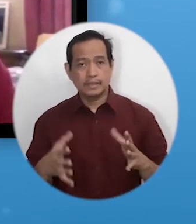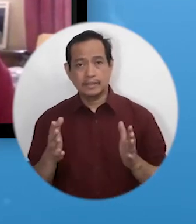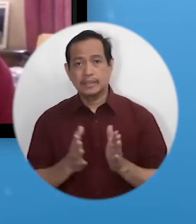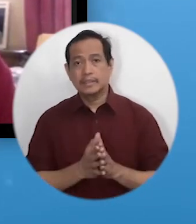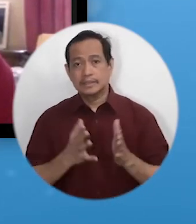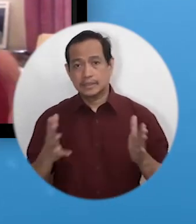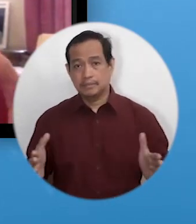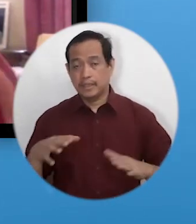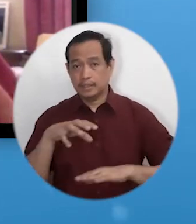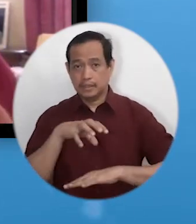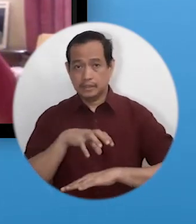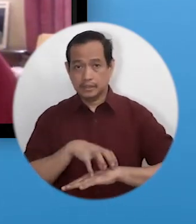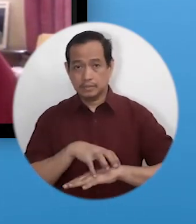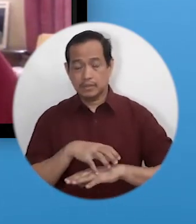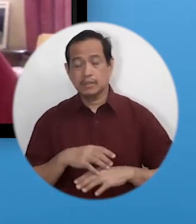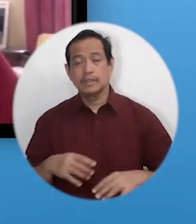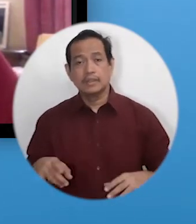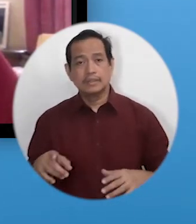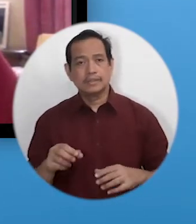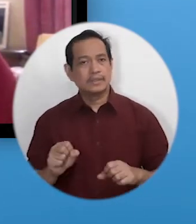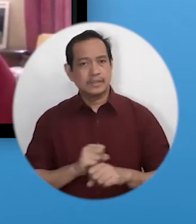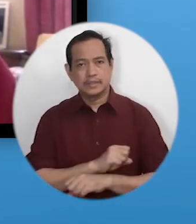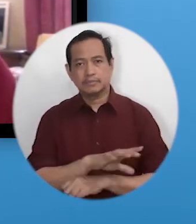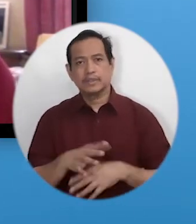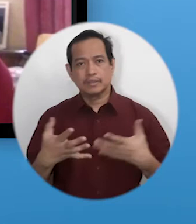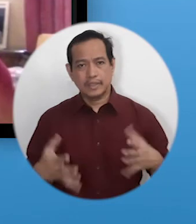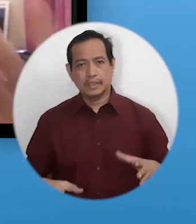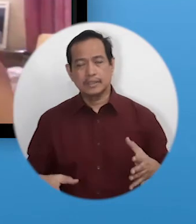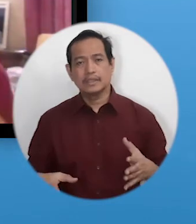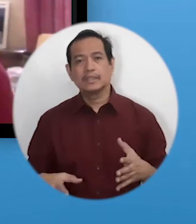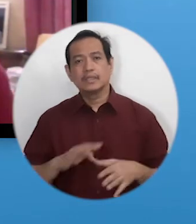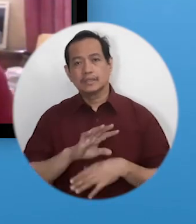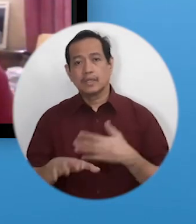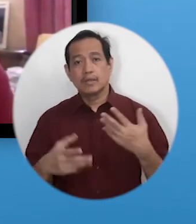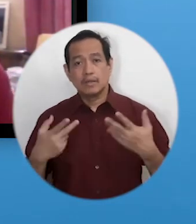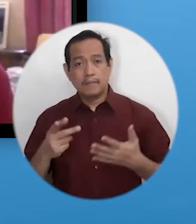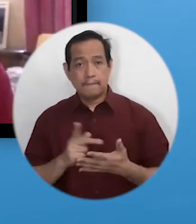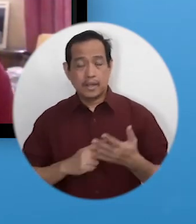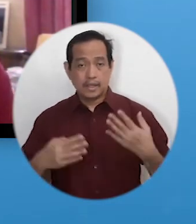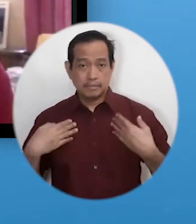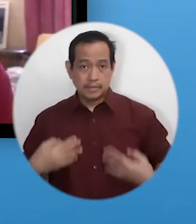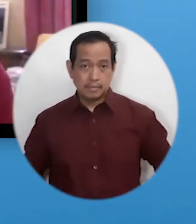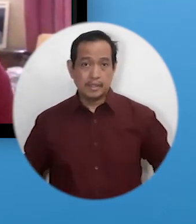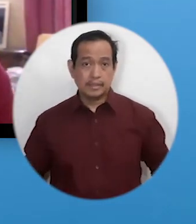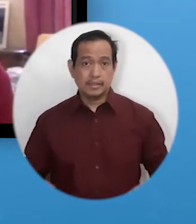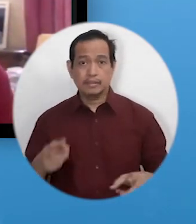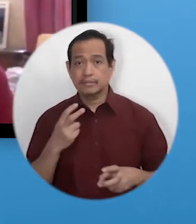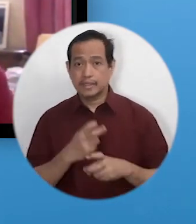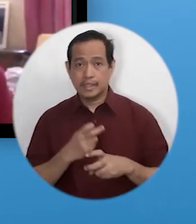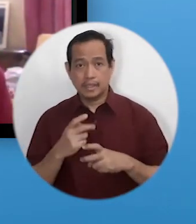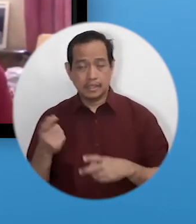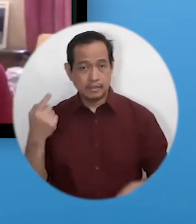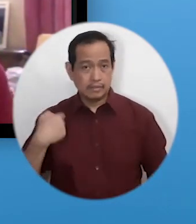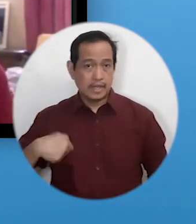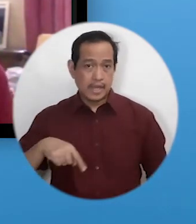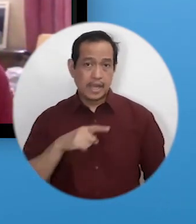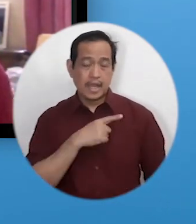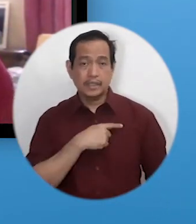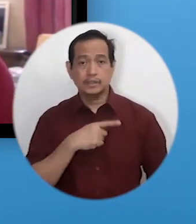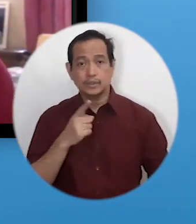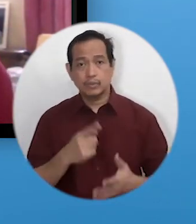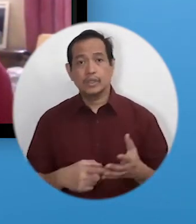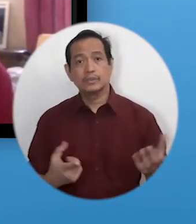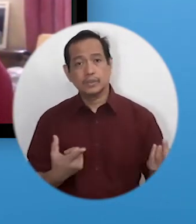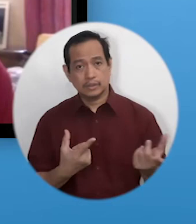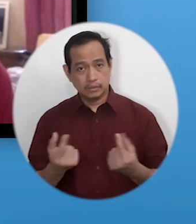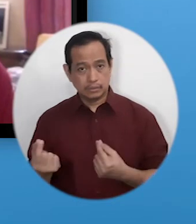ay malaki na masyado na kumalat na sa buong parte ng katawan at mahihirapan na kami kung